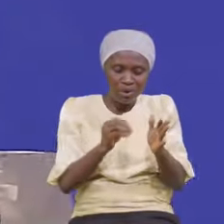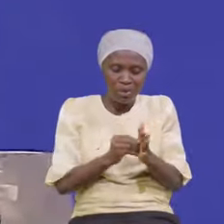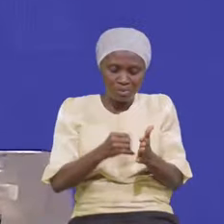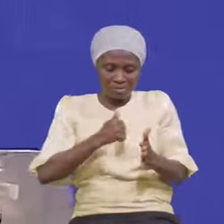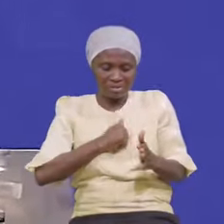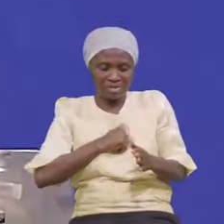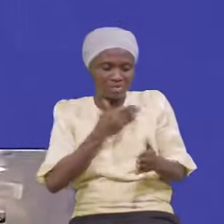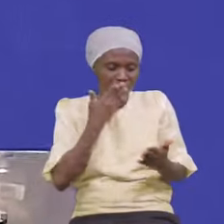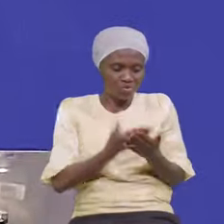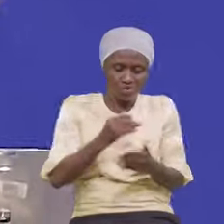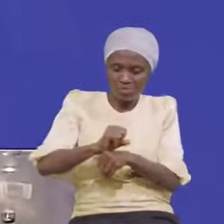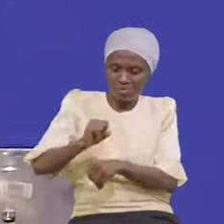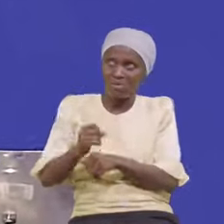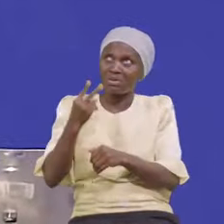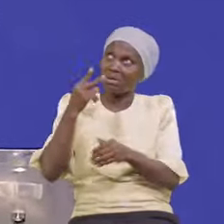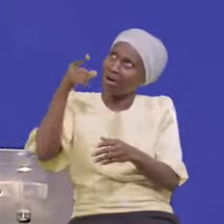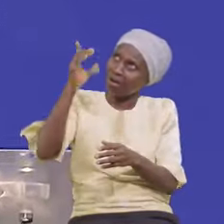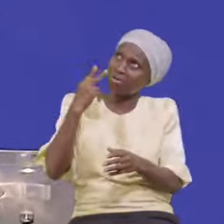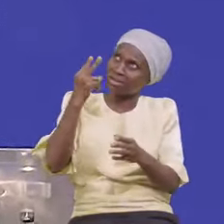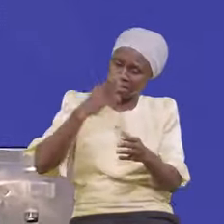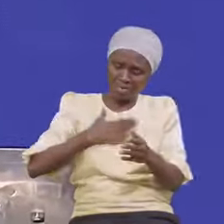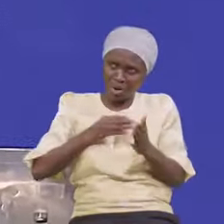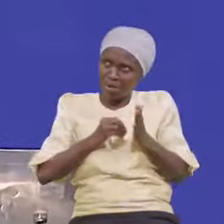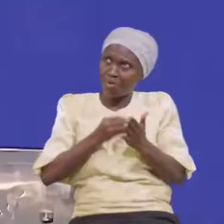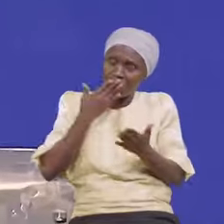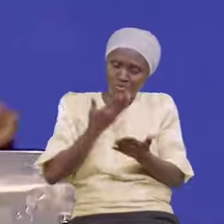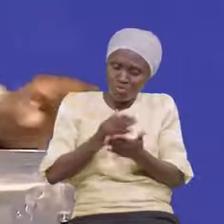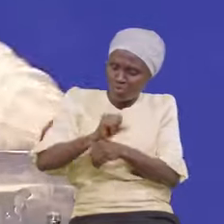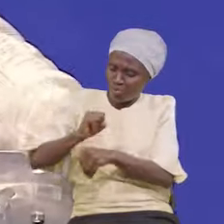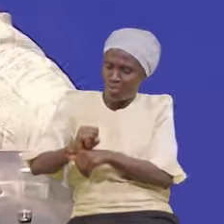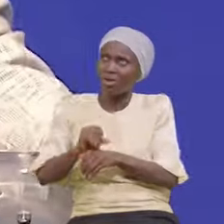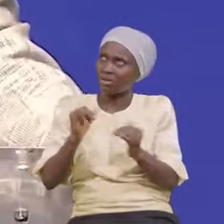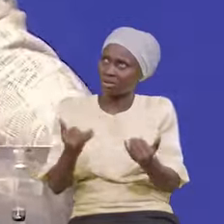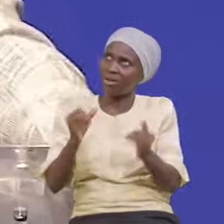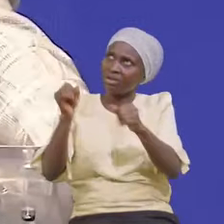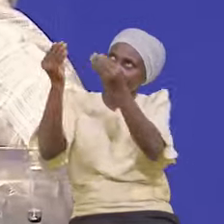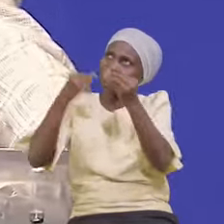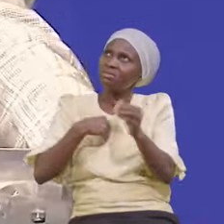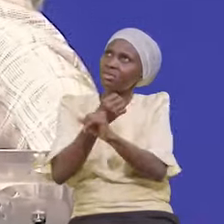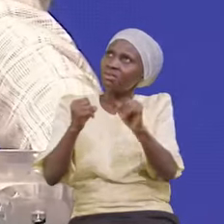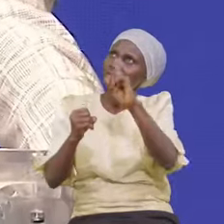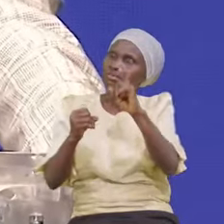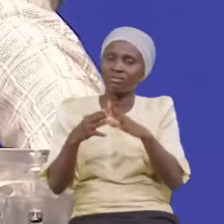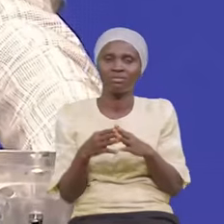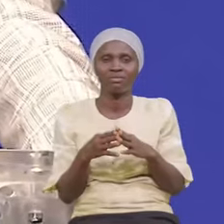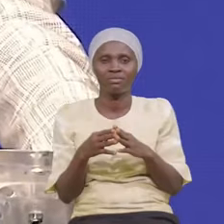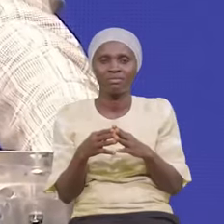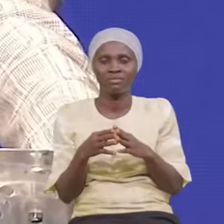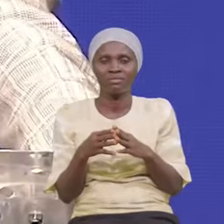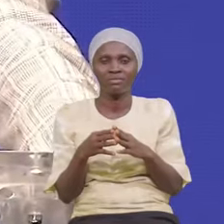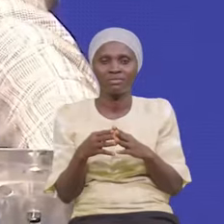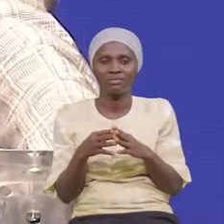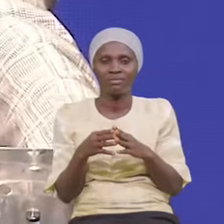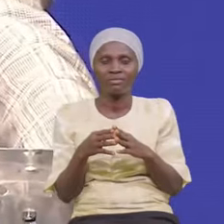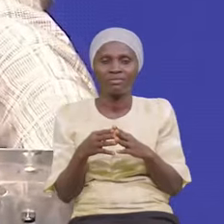my good works, it's high now, can I have that salvation? మంచి కార్యాలను చేర్చి వరుసగా పేర్చి ఇన్ని మంచి కార్యాలు చేశాను కనుక నాకు